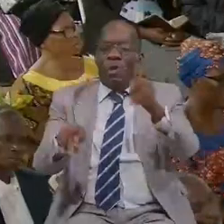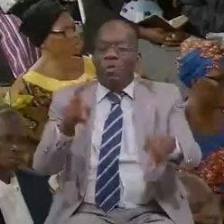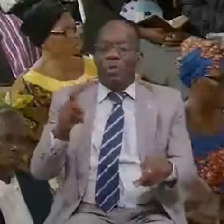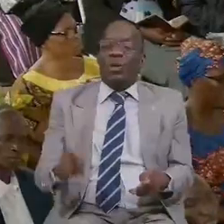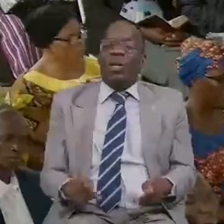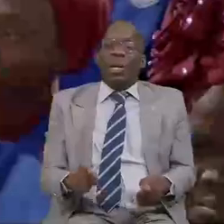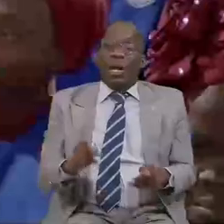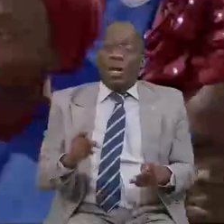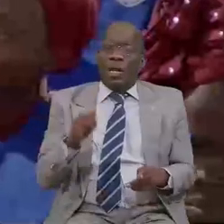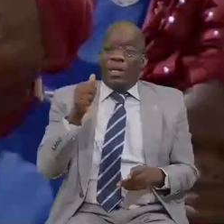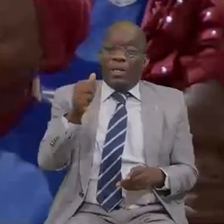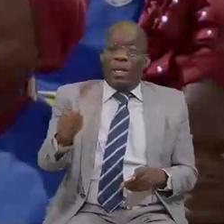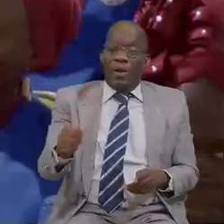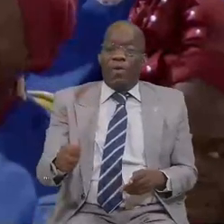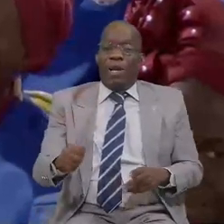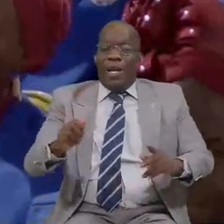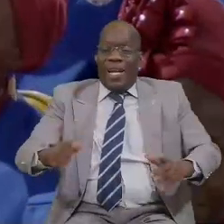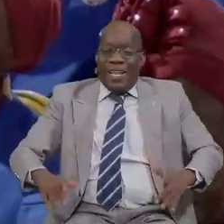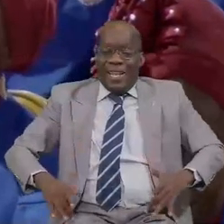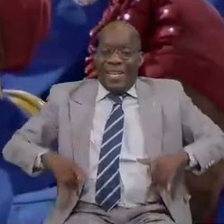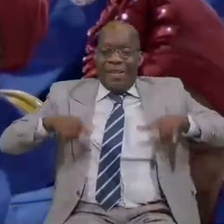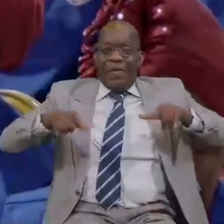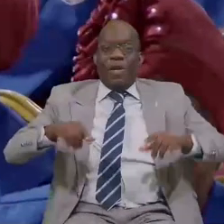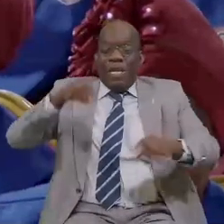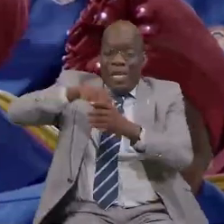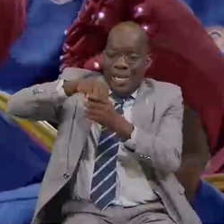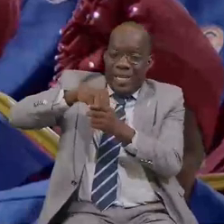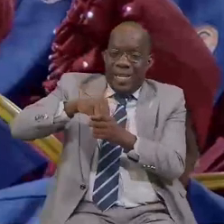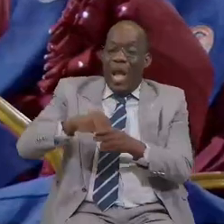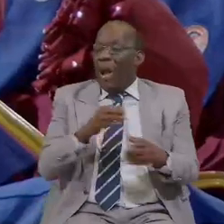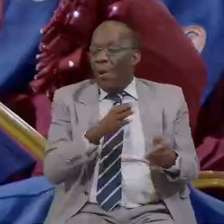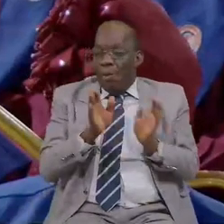Le moi vit au-dedans, actif et vivant,